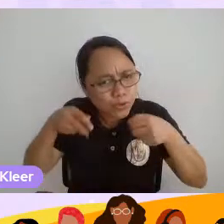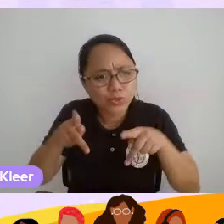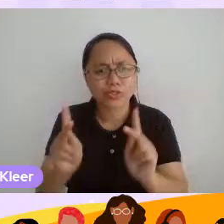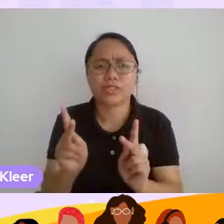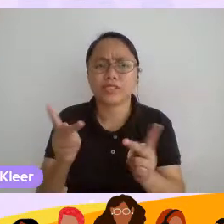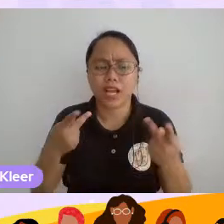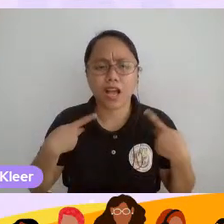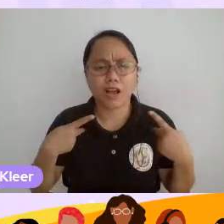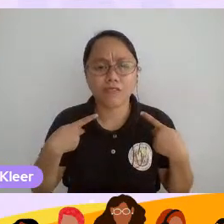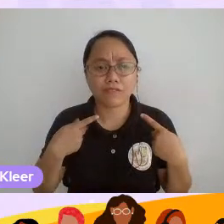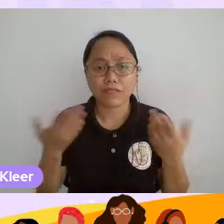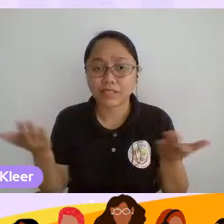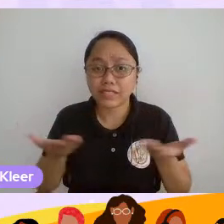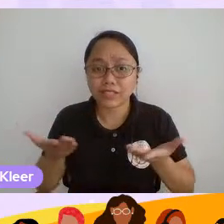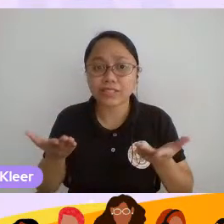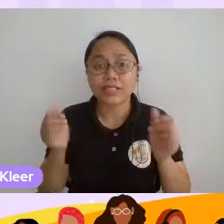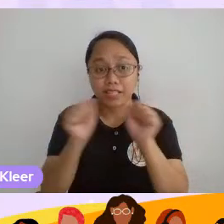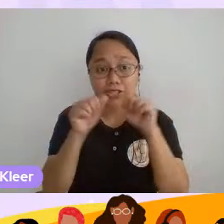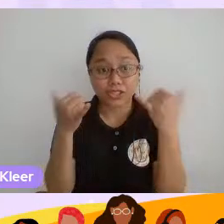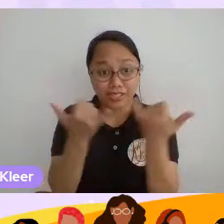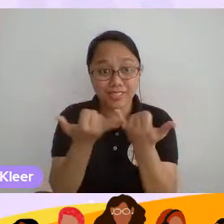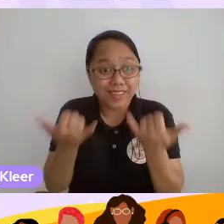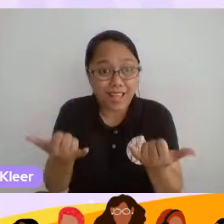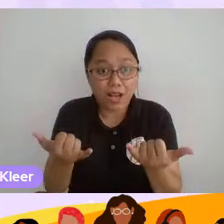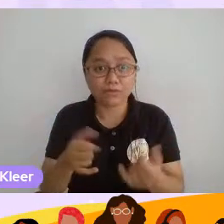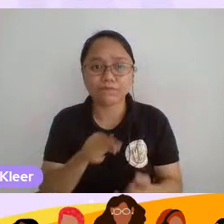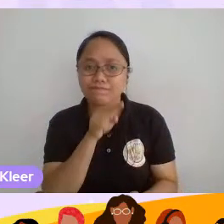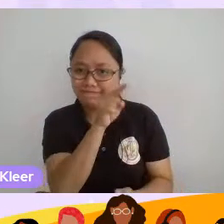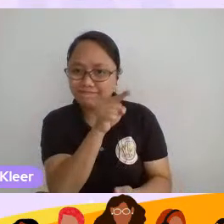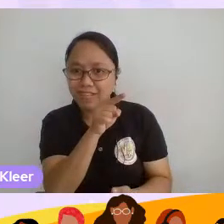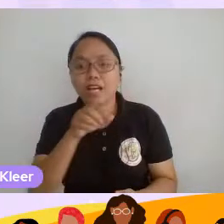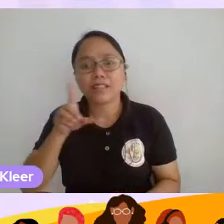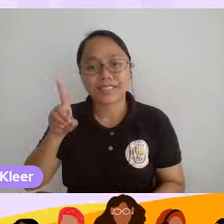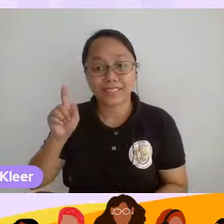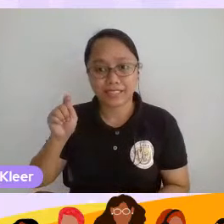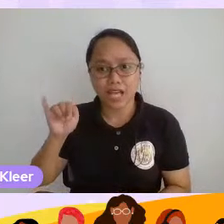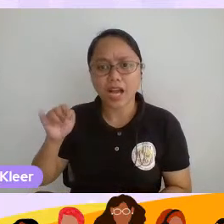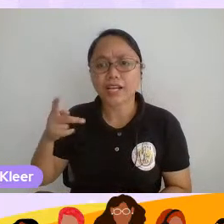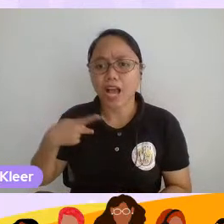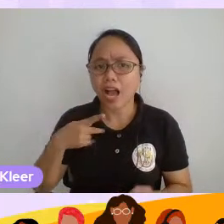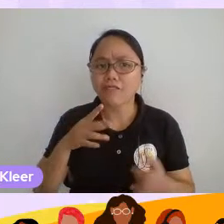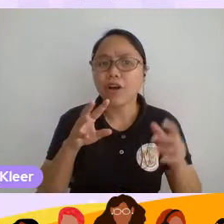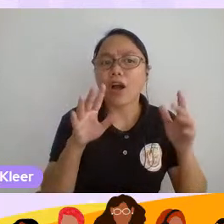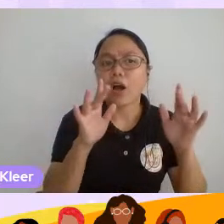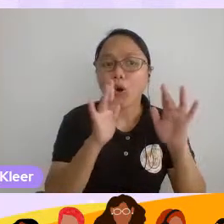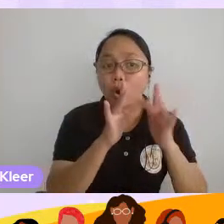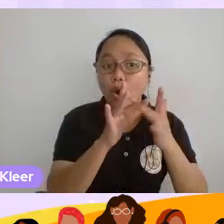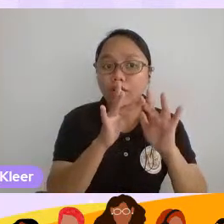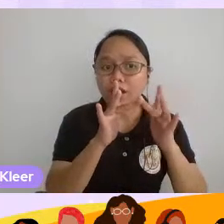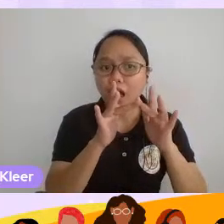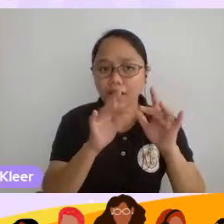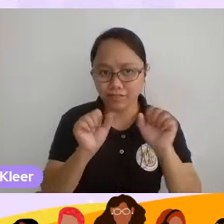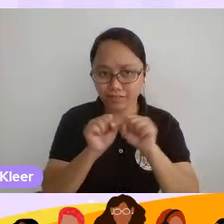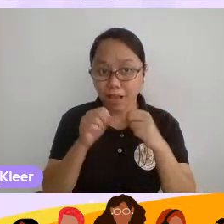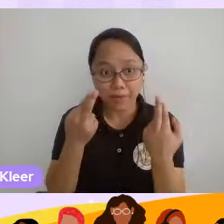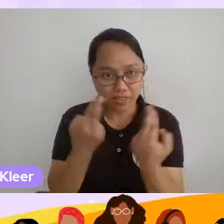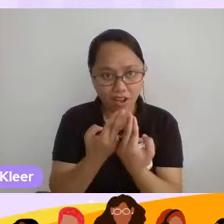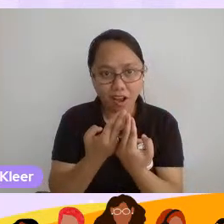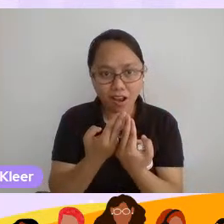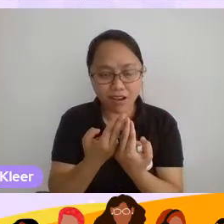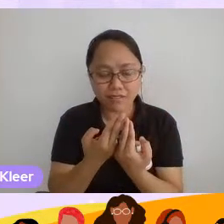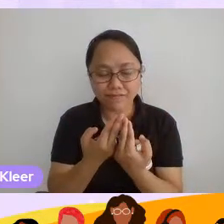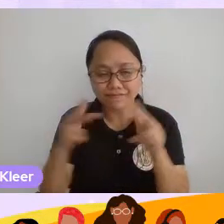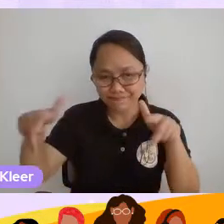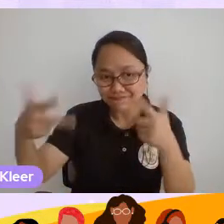ngayon. So kami sa DTI, marami po kaming mga webinars na pwede po kayong sumama kahit wala pa talaga kayong